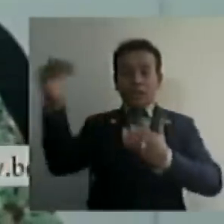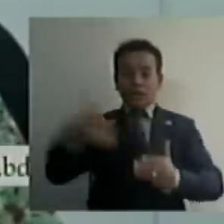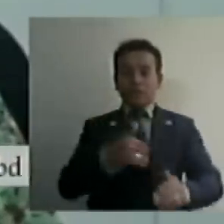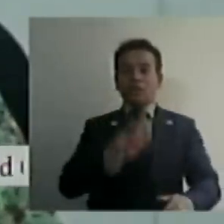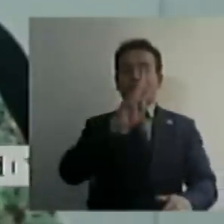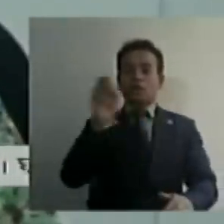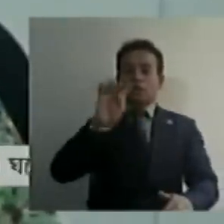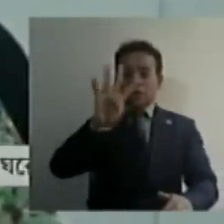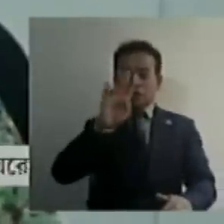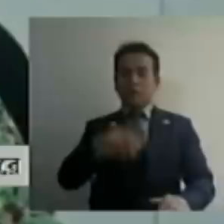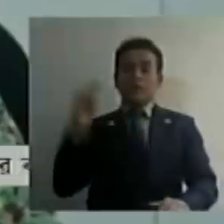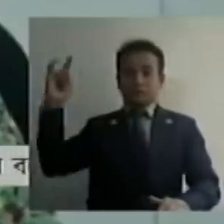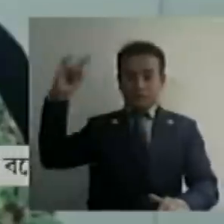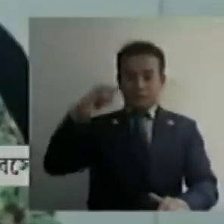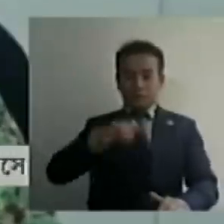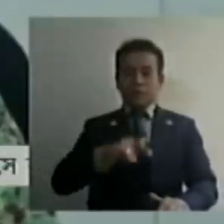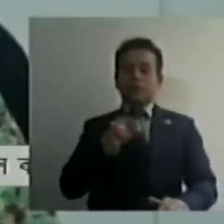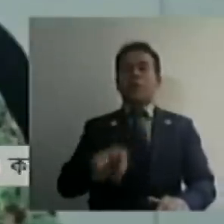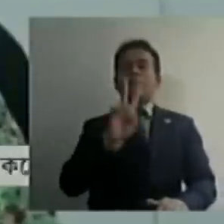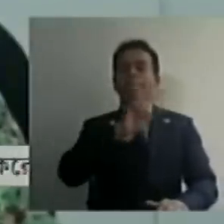মোট স্ক্রিনিং করেছি